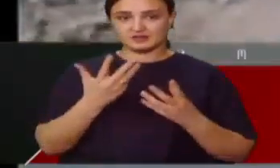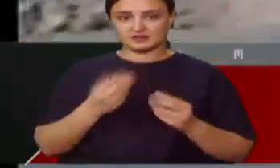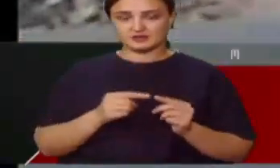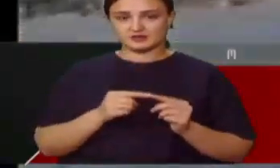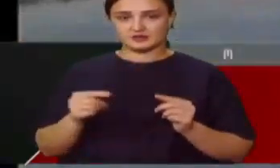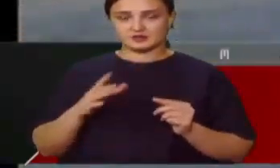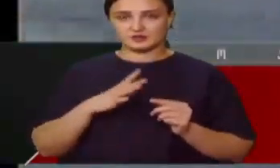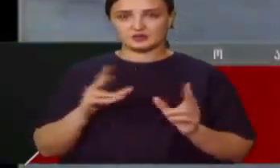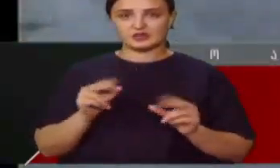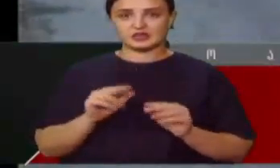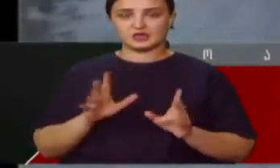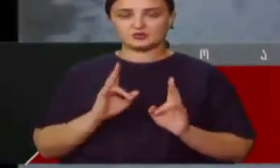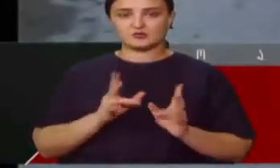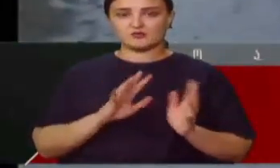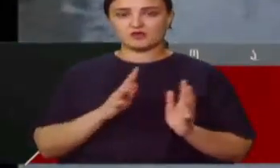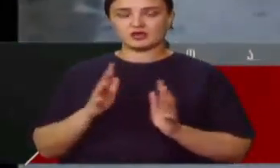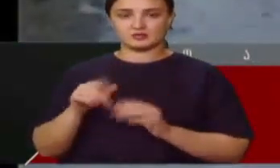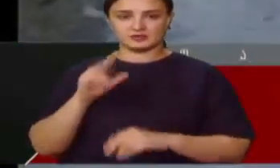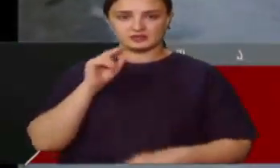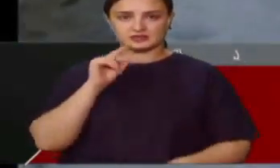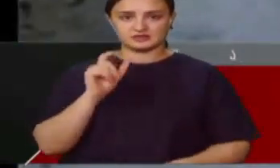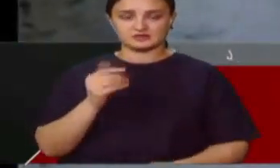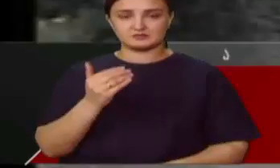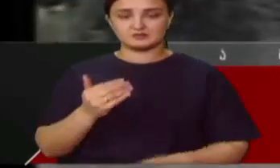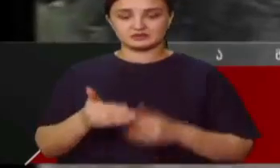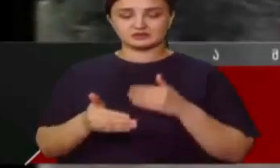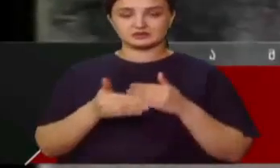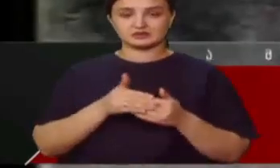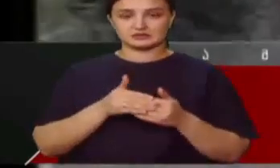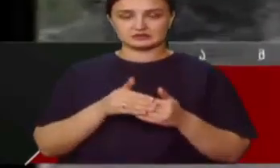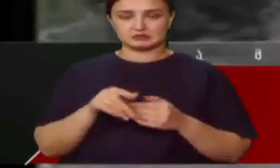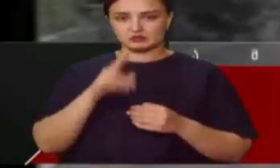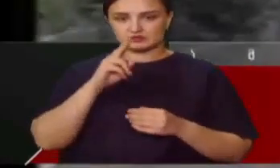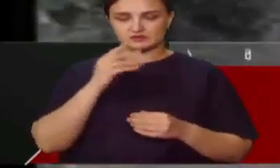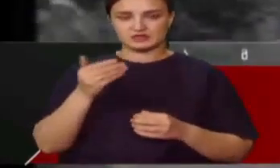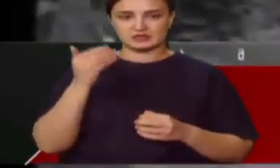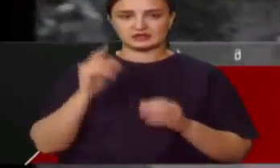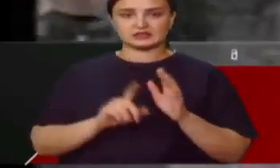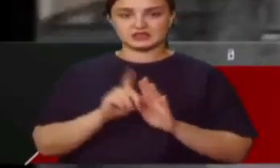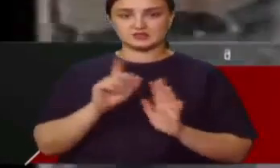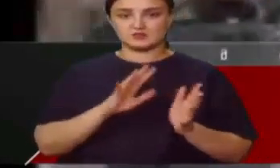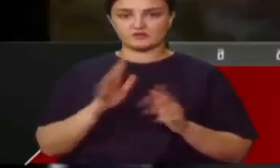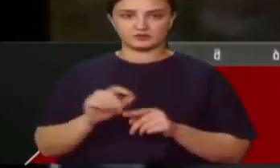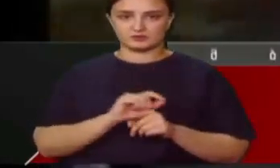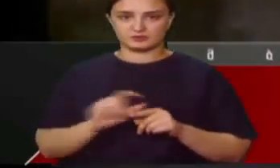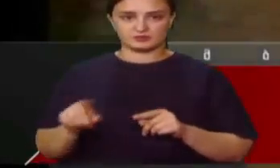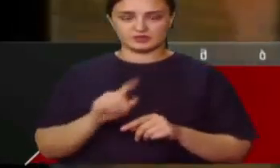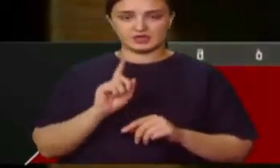მიმდინარე ტრაგიკული მოვლენების კულმინაციური თარიღია, თუმცა მისი დადგომა დიდწილად ორი თვით ადრე დაწყებულმა მოვლენებმა